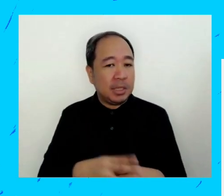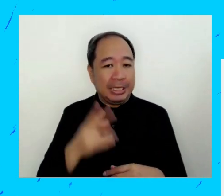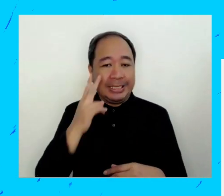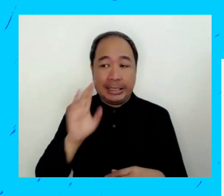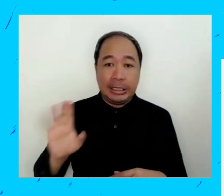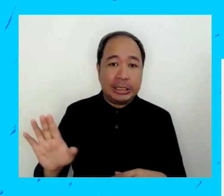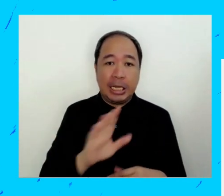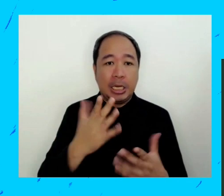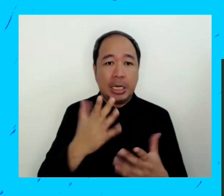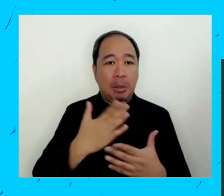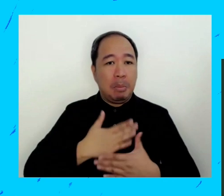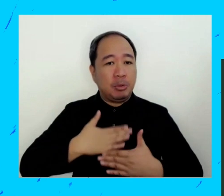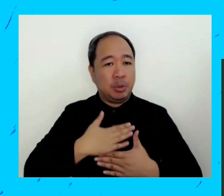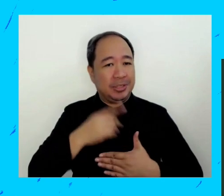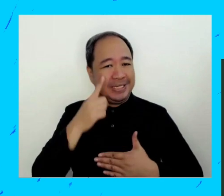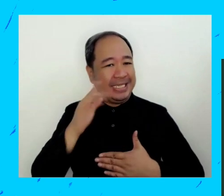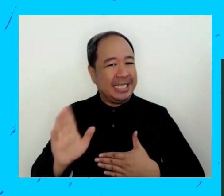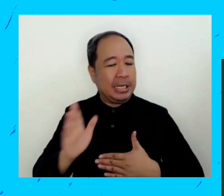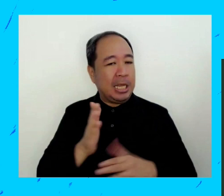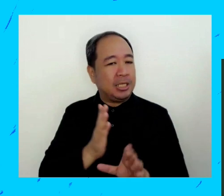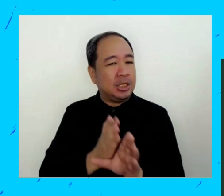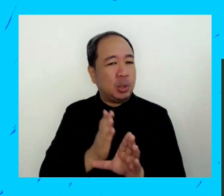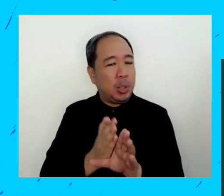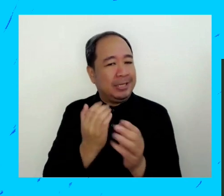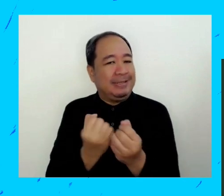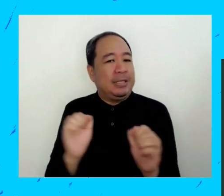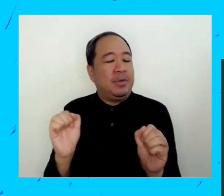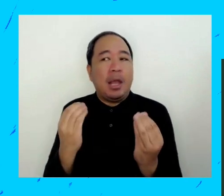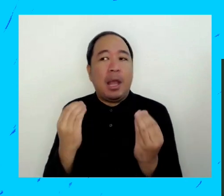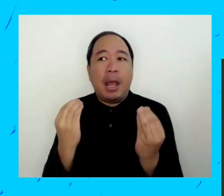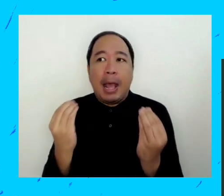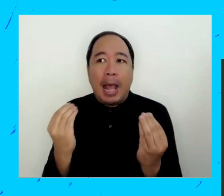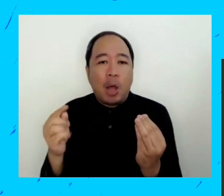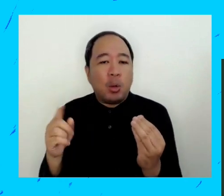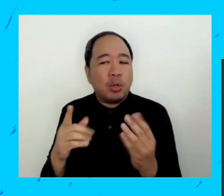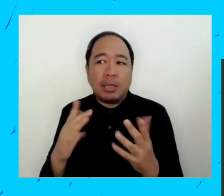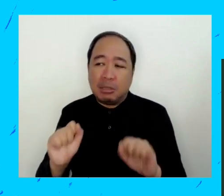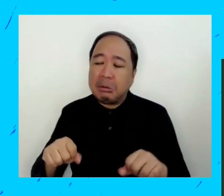psychologique. Donc, le plaisir et on doit